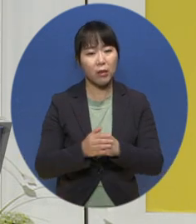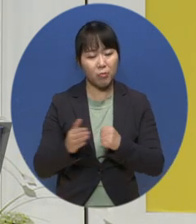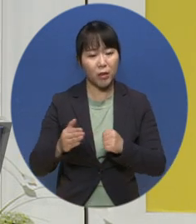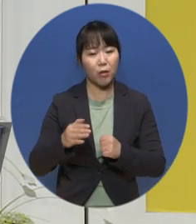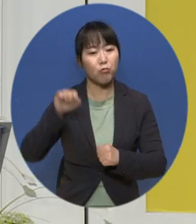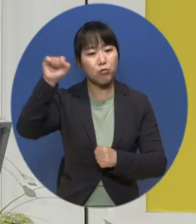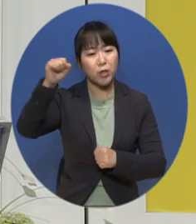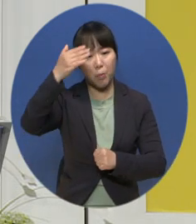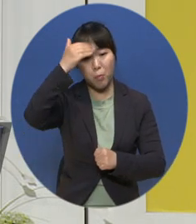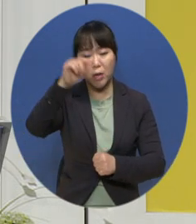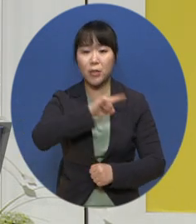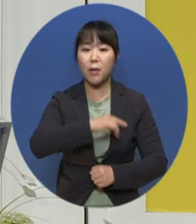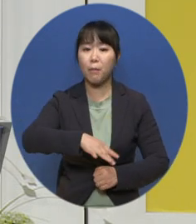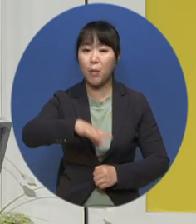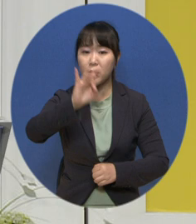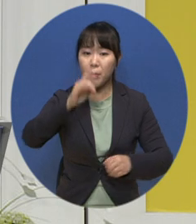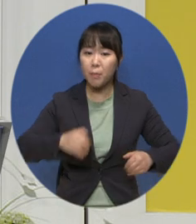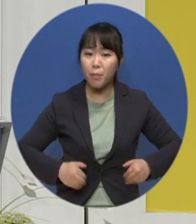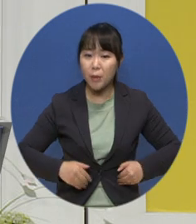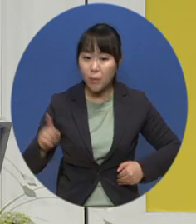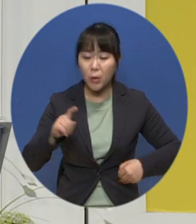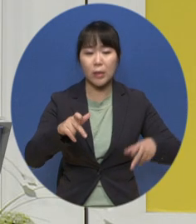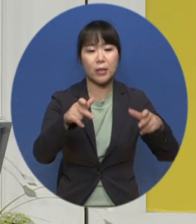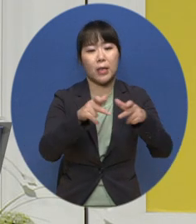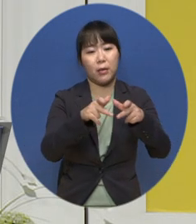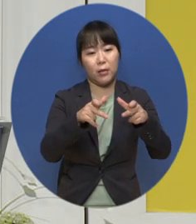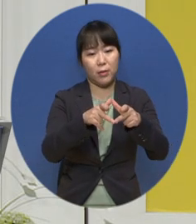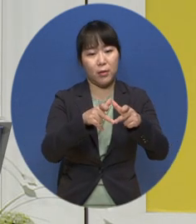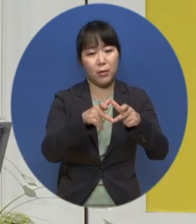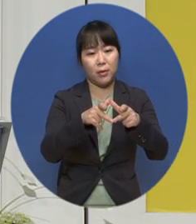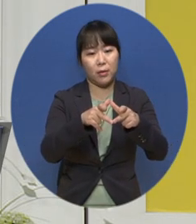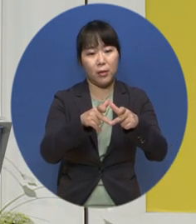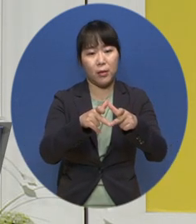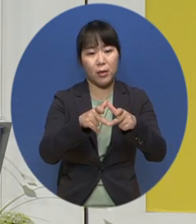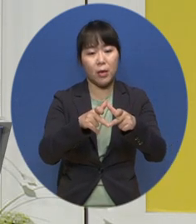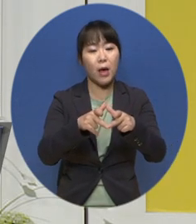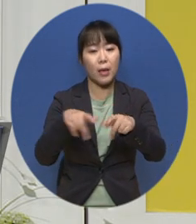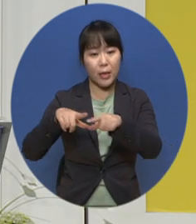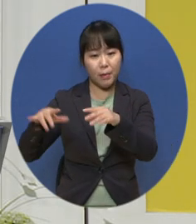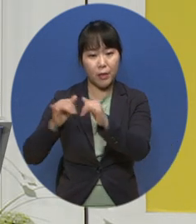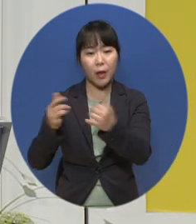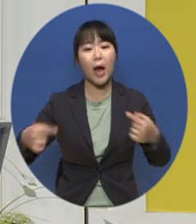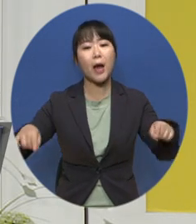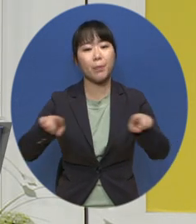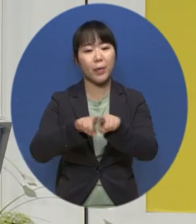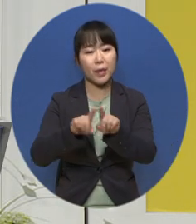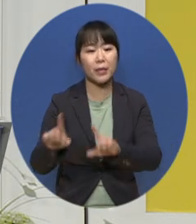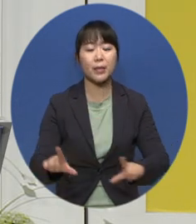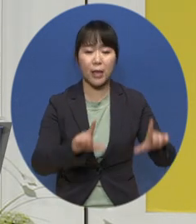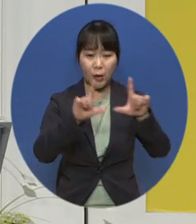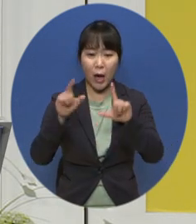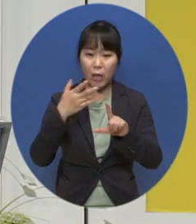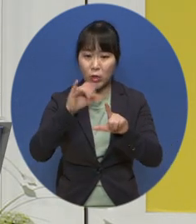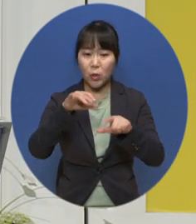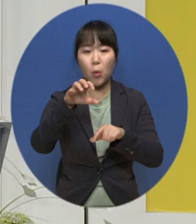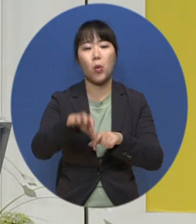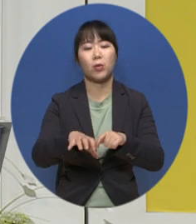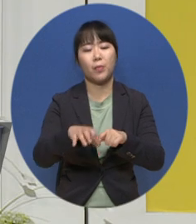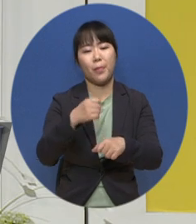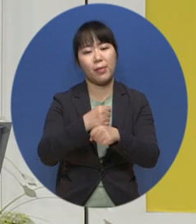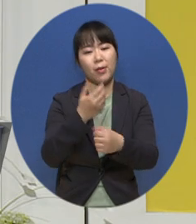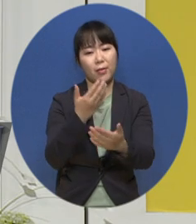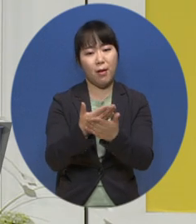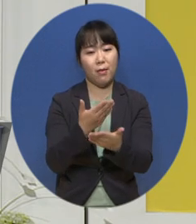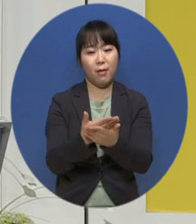열심히 할 일은 장애인 데이 같은 세상에서 같이 움직일 수 있는 사회를 만들어 달라 2분야에